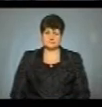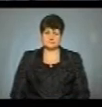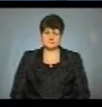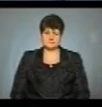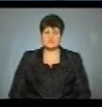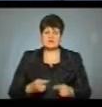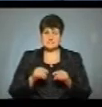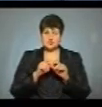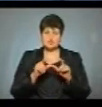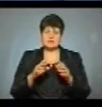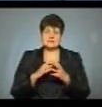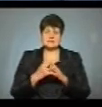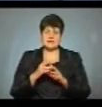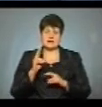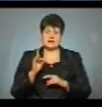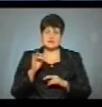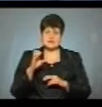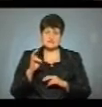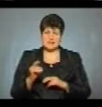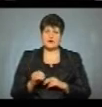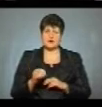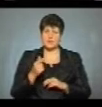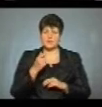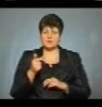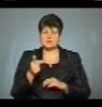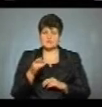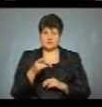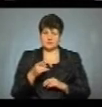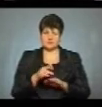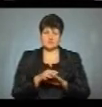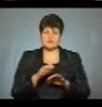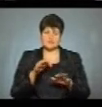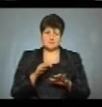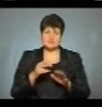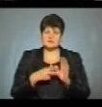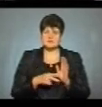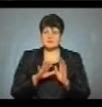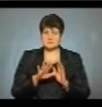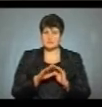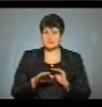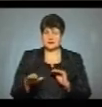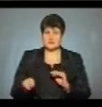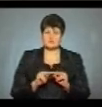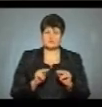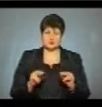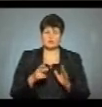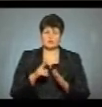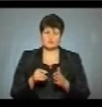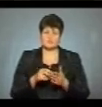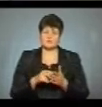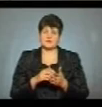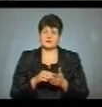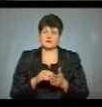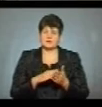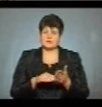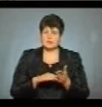Це школа в селі Красне Гусятинського району. У залі слави 75 школярів і педагоги. Тут погашують 3 конверти і